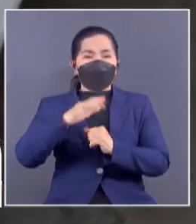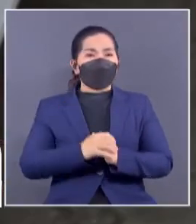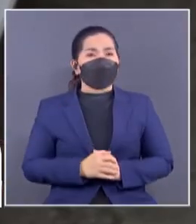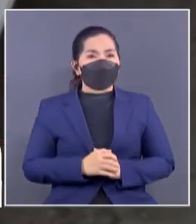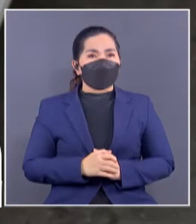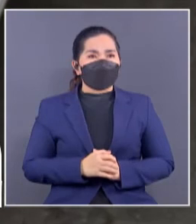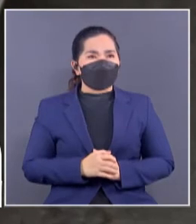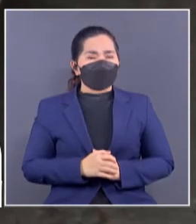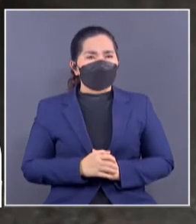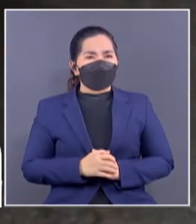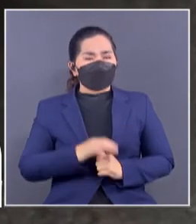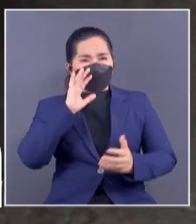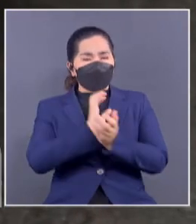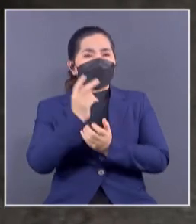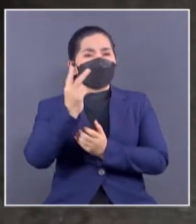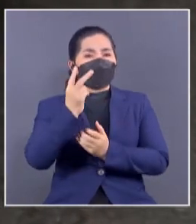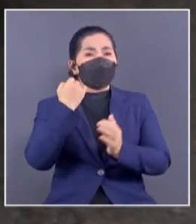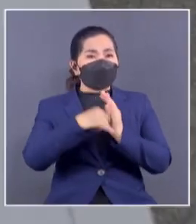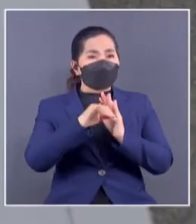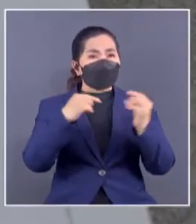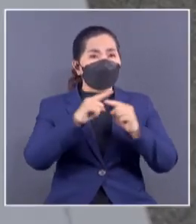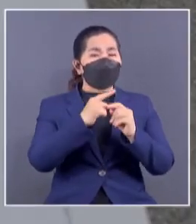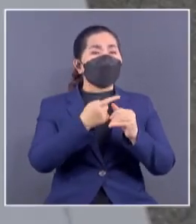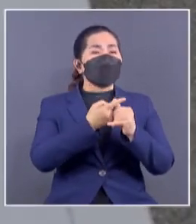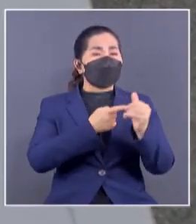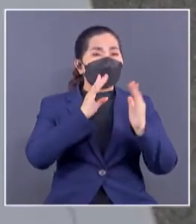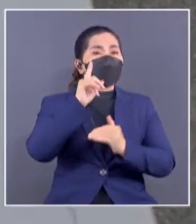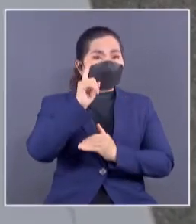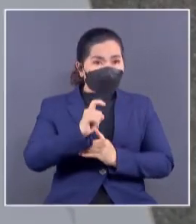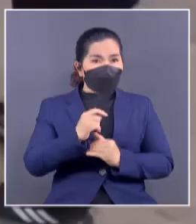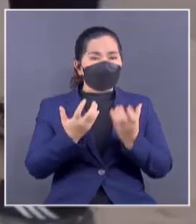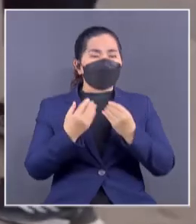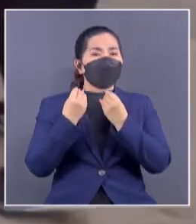ำรวจทั้ง2นายในฐานฆ่าผู้อื่นและยืนยันครับว่าจะให้ความเป็นธรรมกับเรื่องนี้ครับ